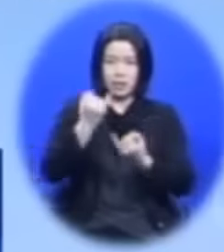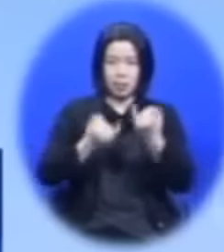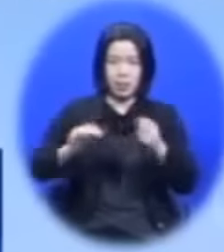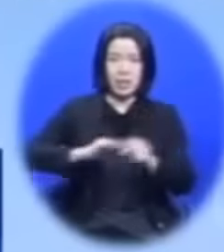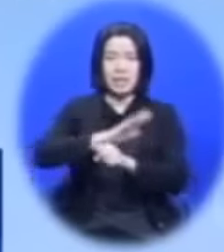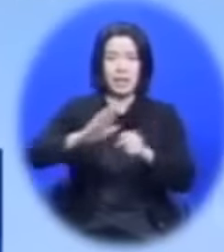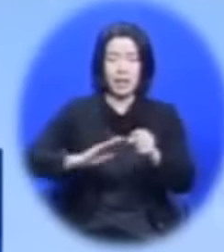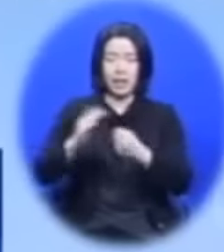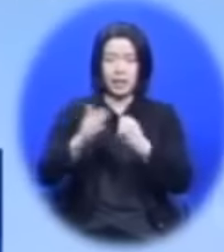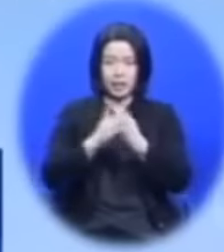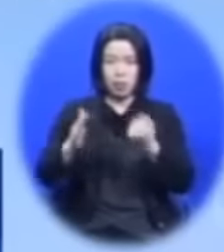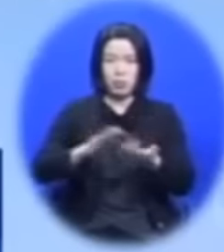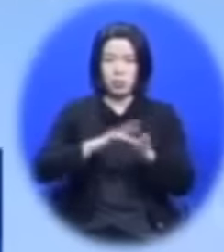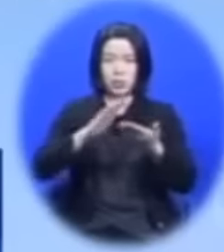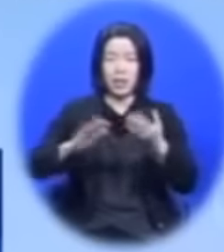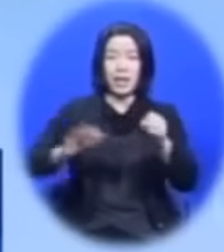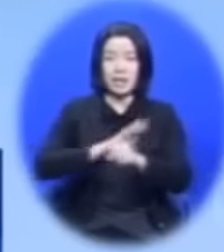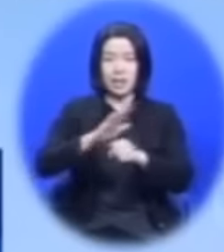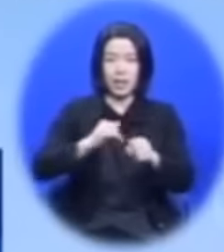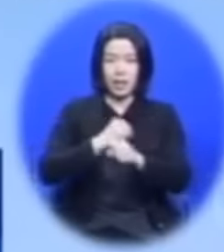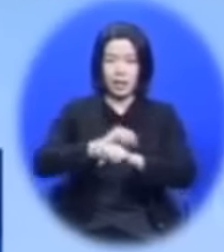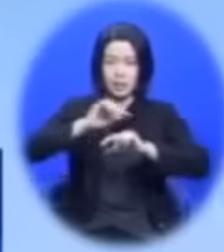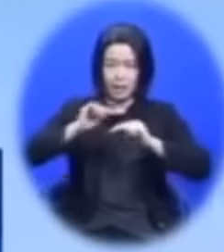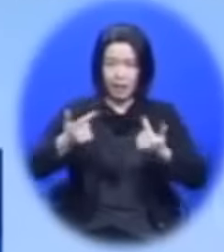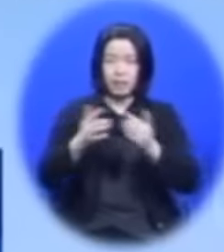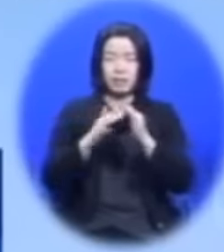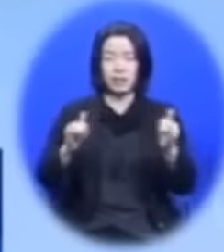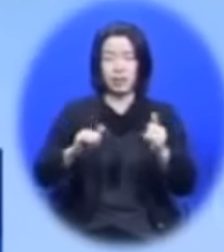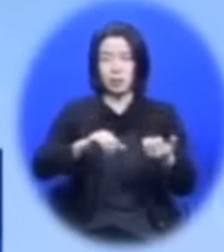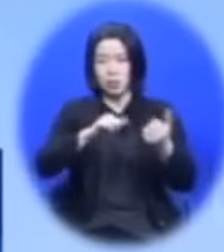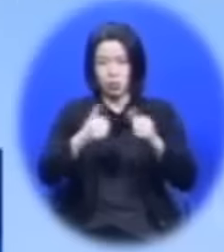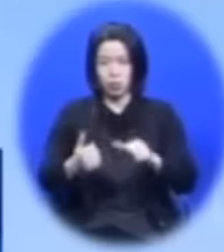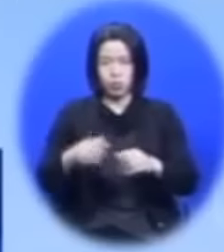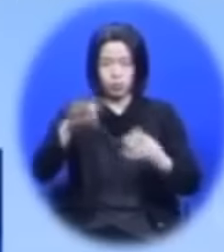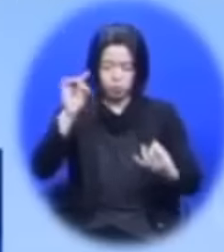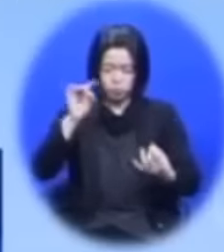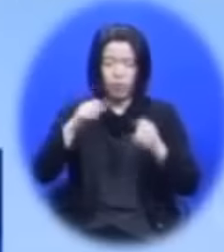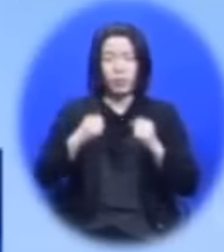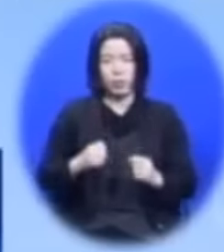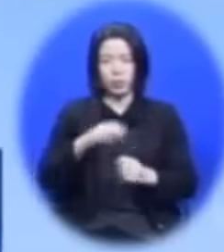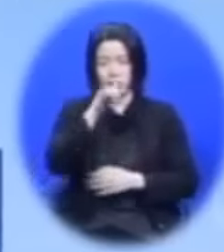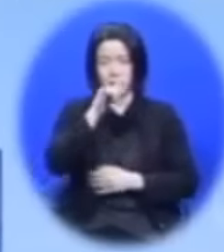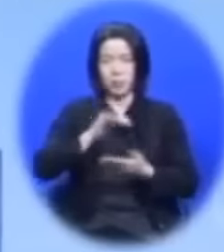사랑하기 때문입니다. 사랑하지 않는 사람은 죽음에 머물러 있습니다.